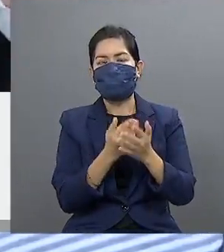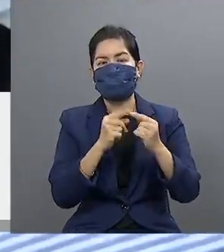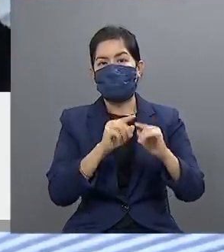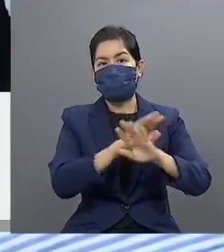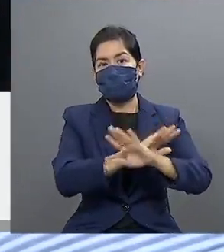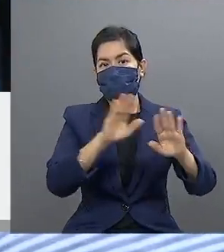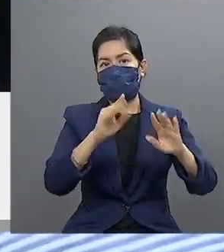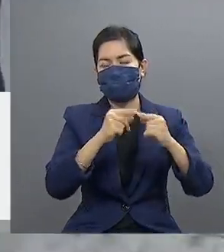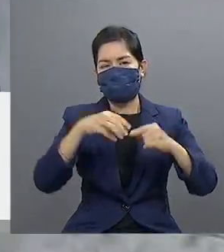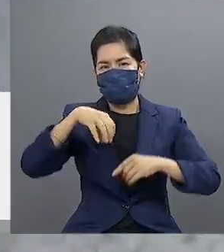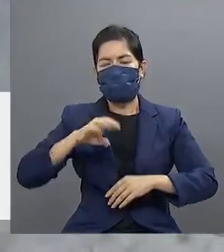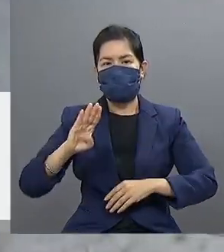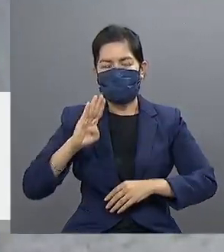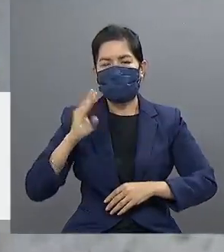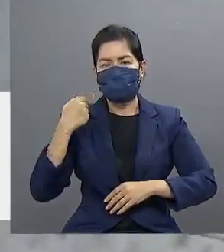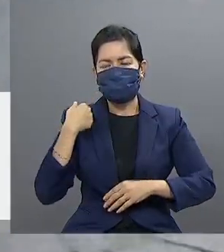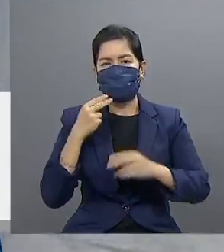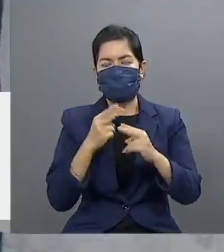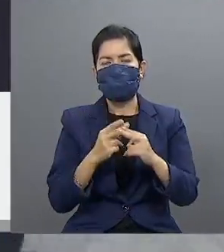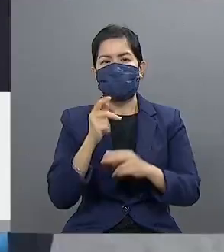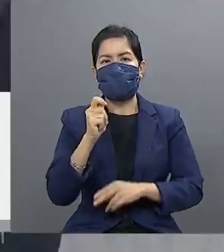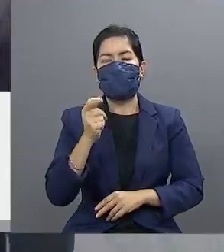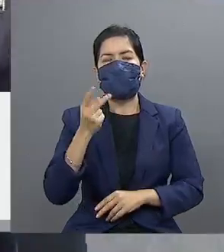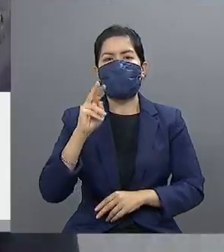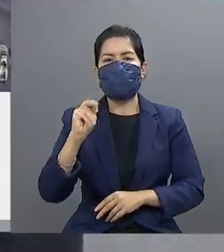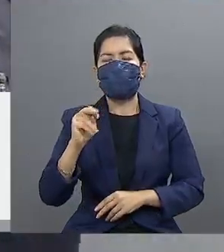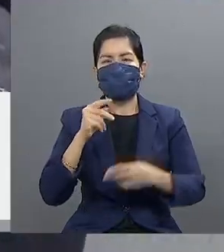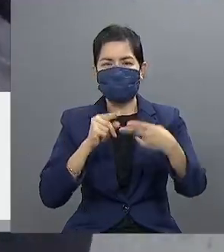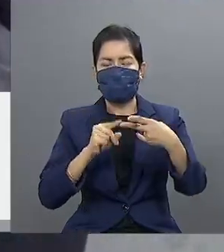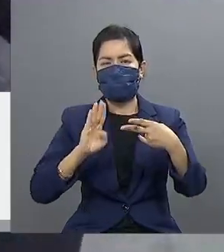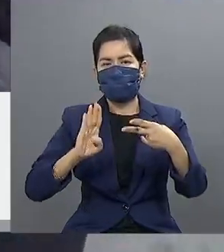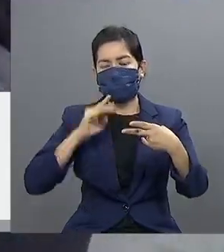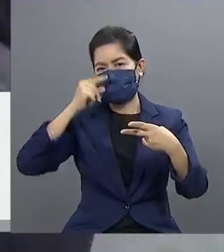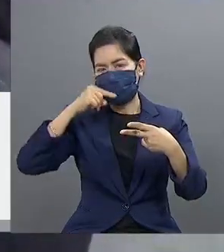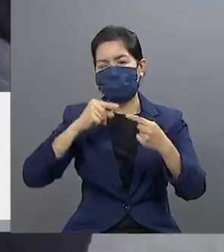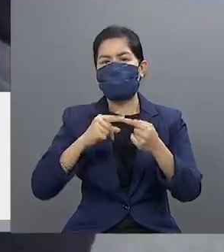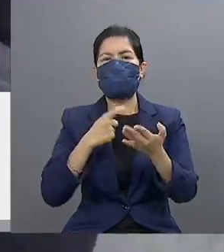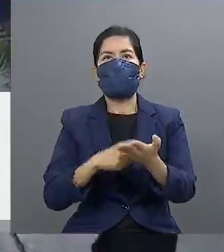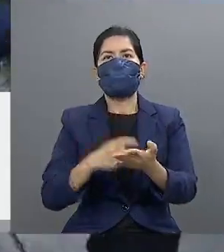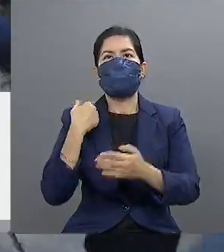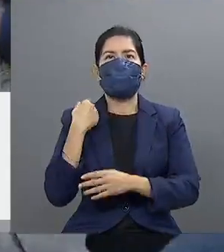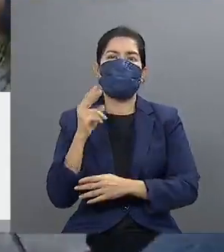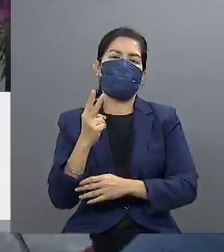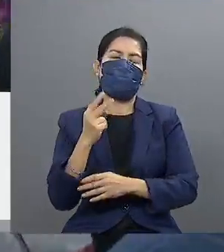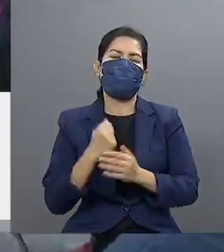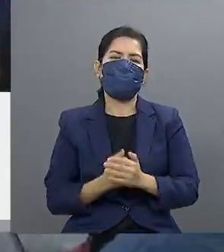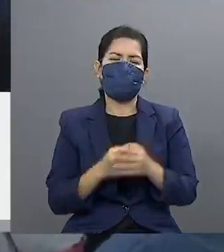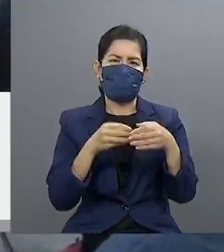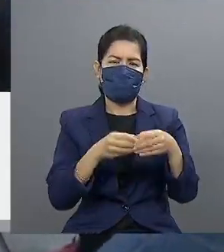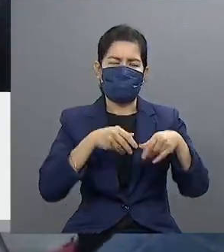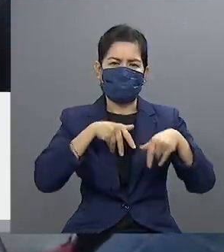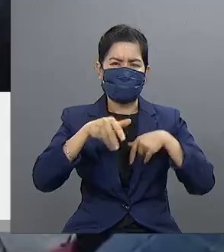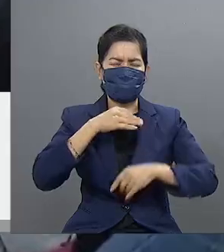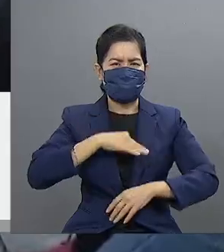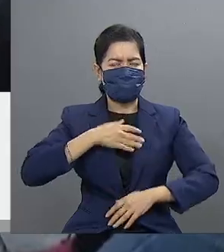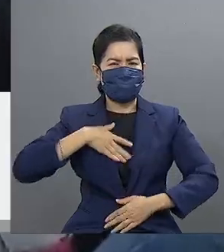ภัยจำกัดมหาชนและบริษัทไทยประกันภัยจำกัดมหาชนค่ะทำให้ผู้เอาประกันภัยกังวลเรื่องการเอาประกันโดยหลังจาก